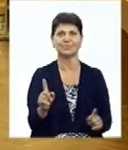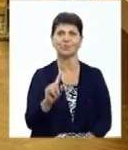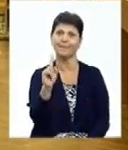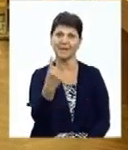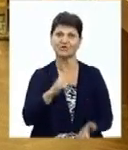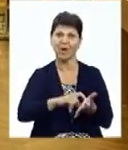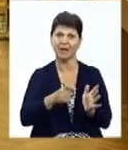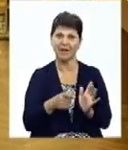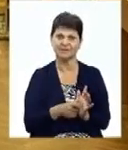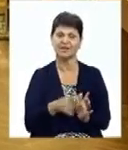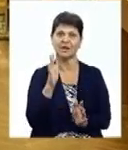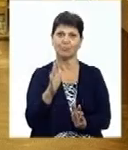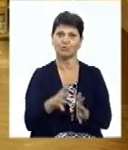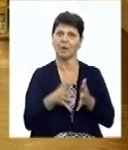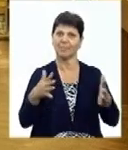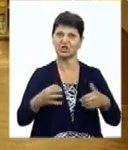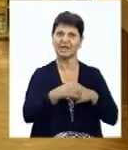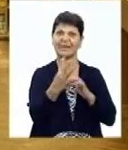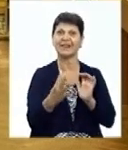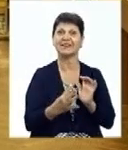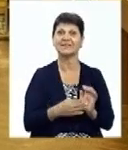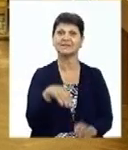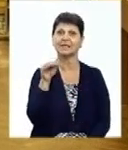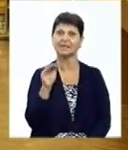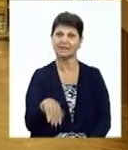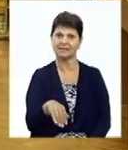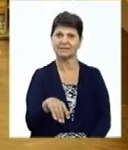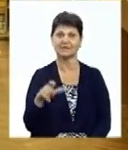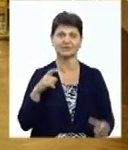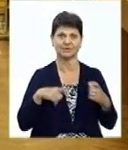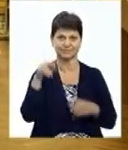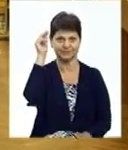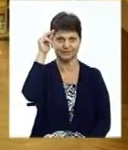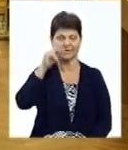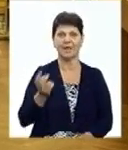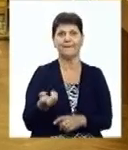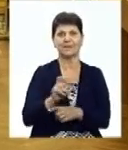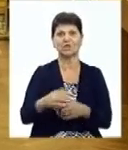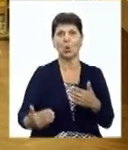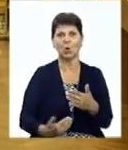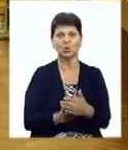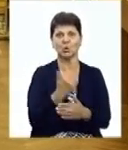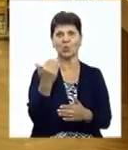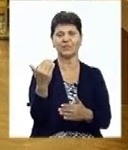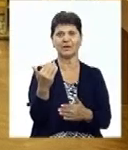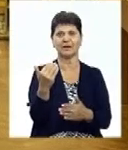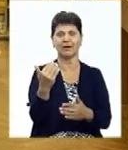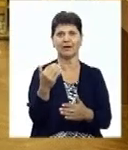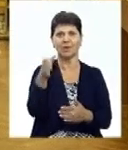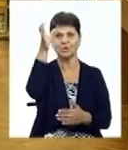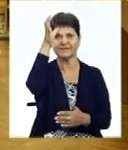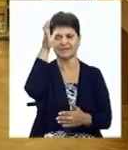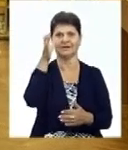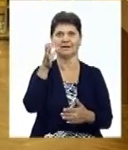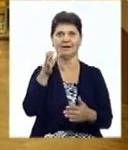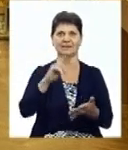першокласники, яких в нас, до речі, буде більше 19 тисяч, вони прийшли в оновлене освітнє середовище, в якому